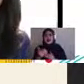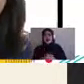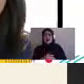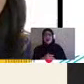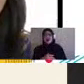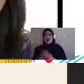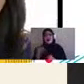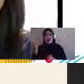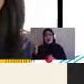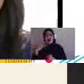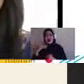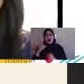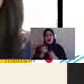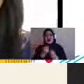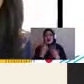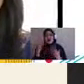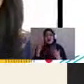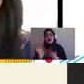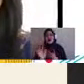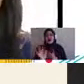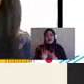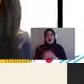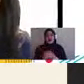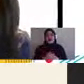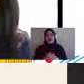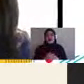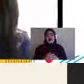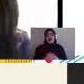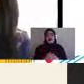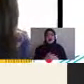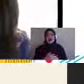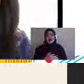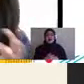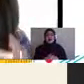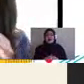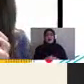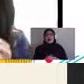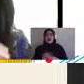Tapi password saya bukan blackpink ya, jadi kalau ada yang mau nge-hack, nanti pakai